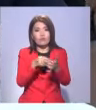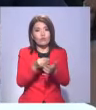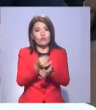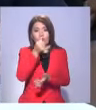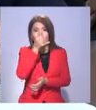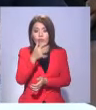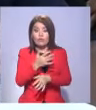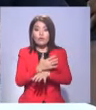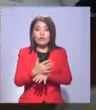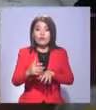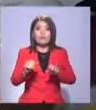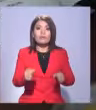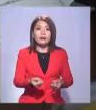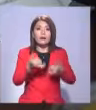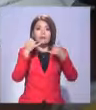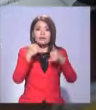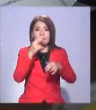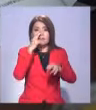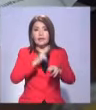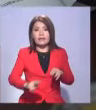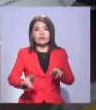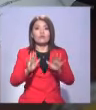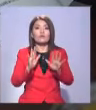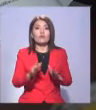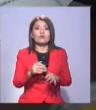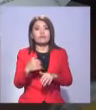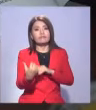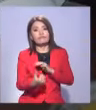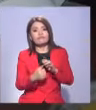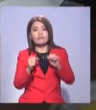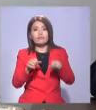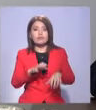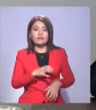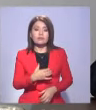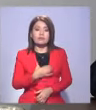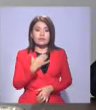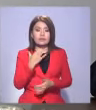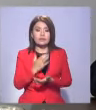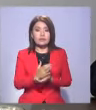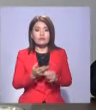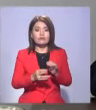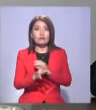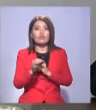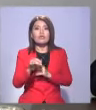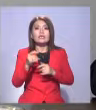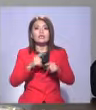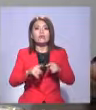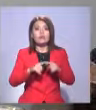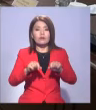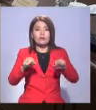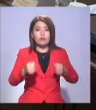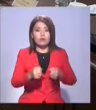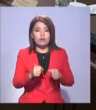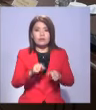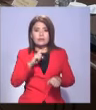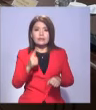кесірінен алдағы қыста төрт түліктен айырылып қолымызға таяғымызды ұстап қаламыз ба деген қауіп барын жасырмайды. Өйткені қоян жылының қысы қытымыр болады